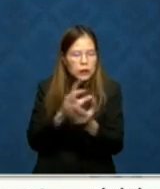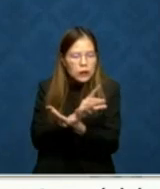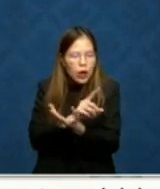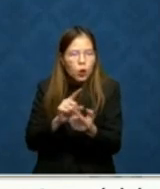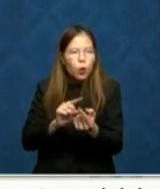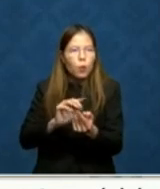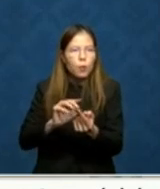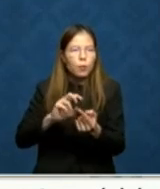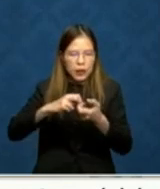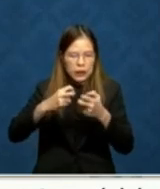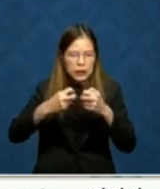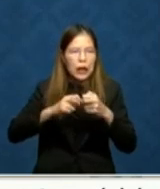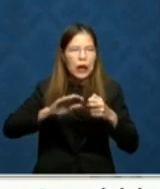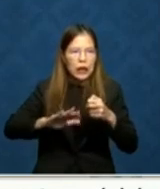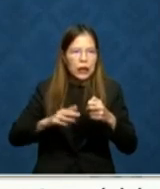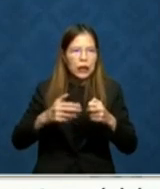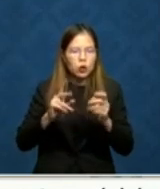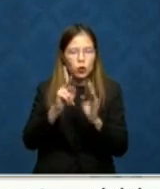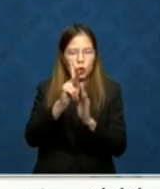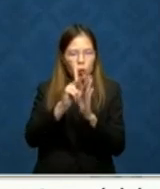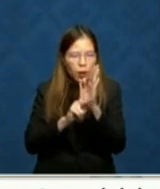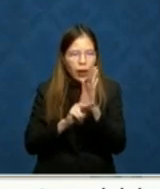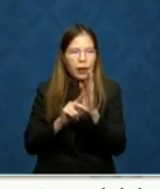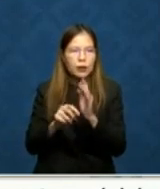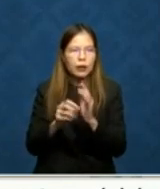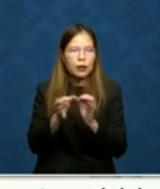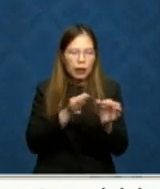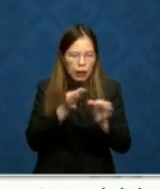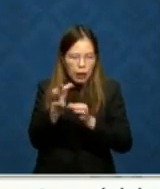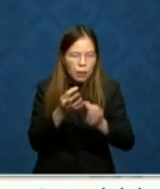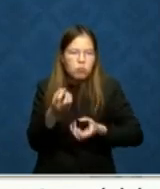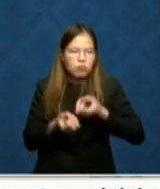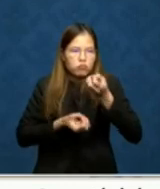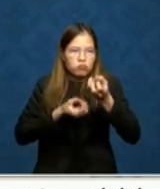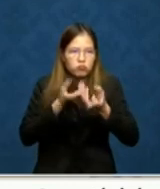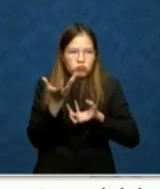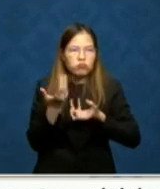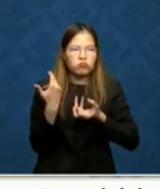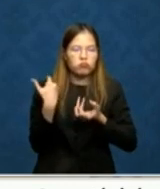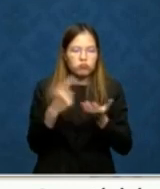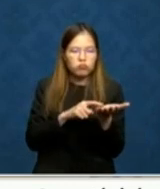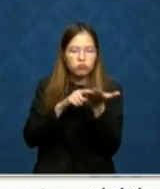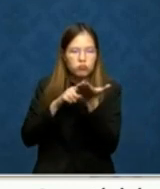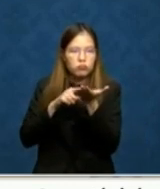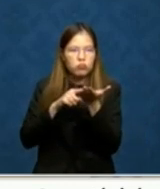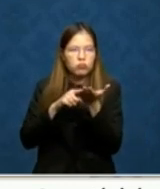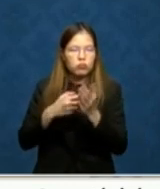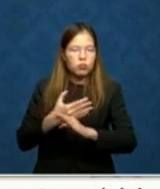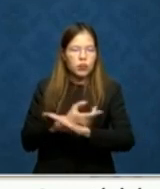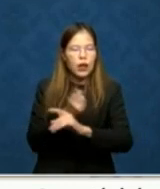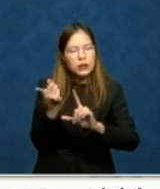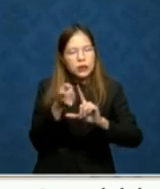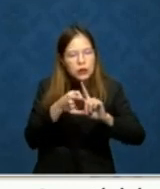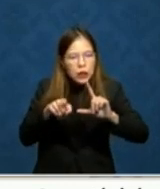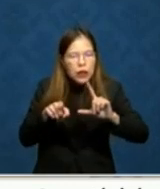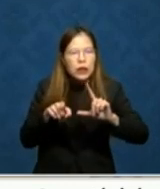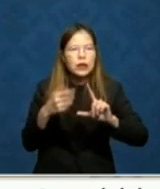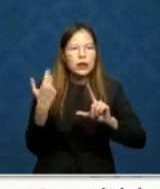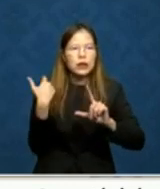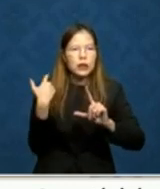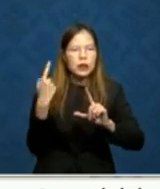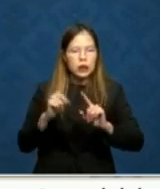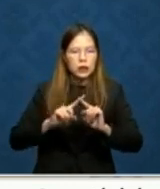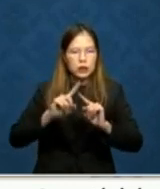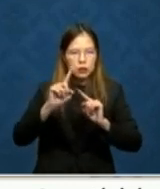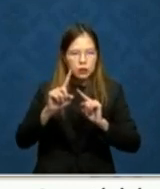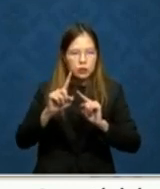มค่ะและแม้กฎหมายที่ดิฉันกำลังอภิปรายอยู่นี้นะคะจะเสนอโดยพรรคก้าวไกลและยังเป็น1ใน